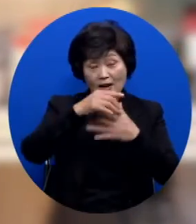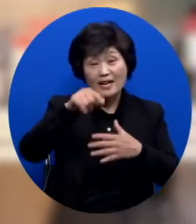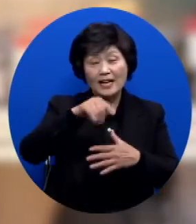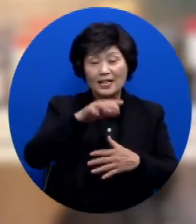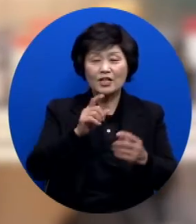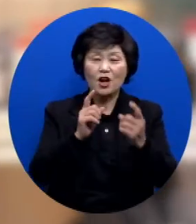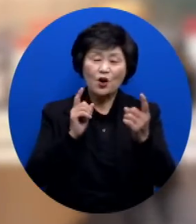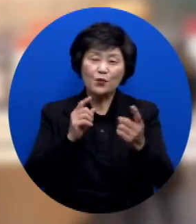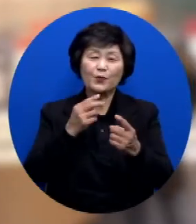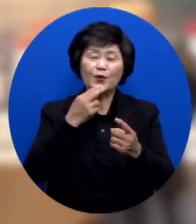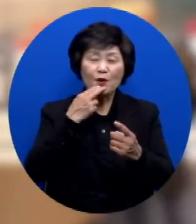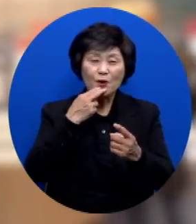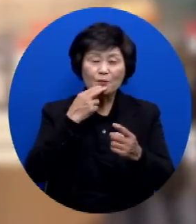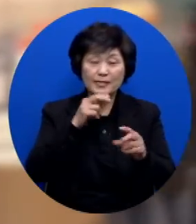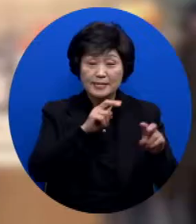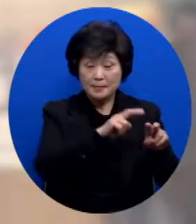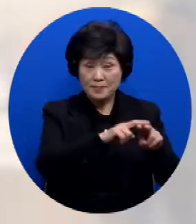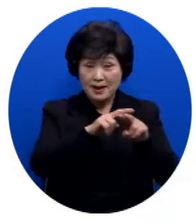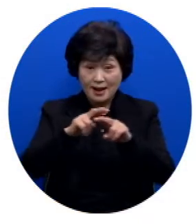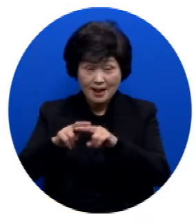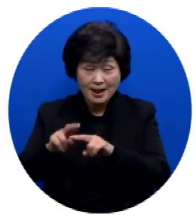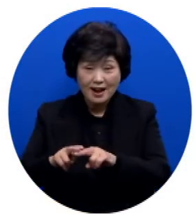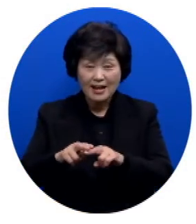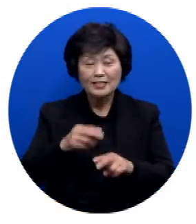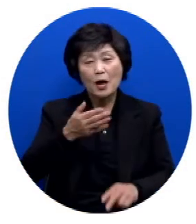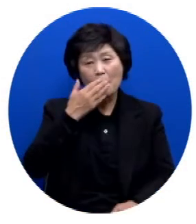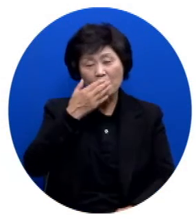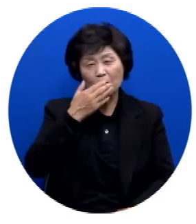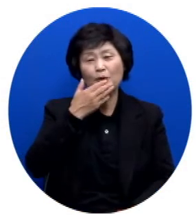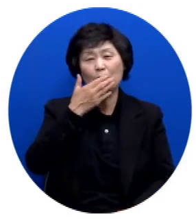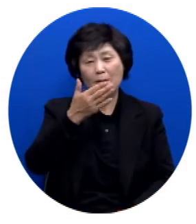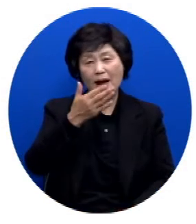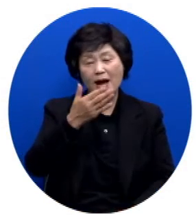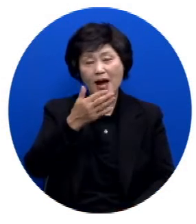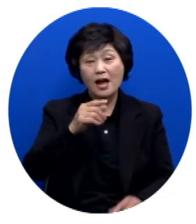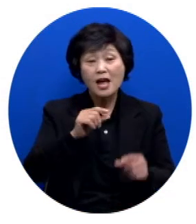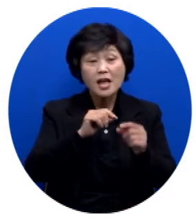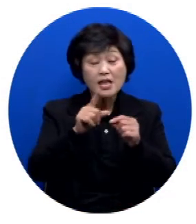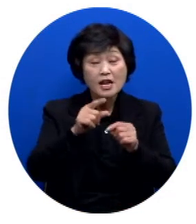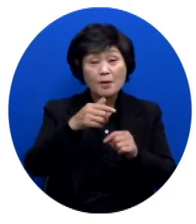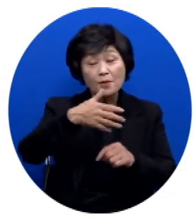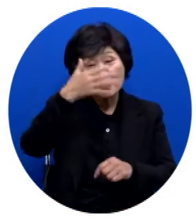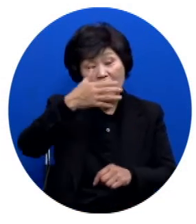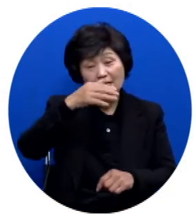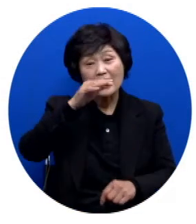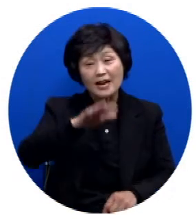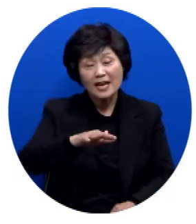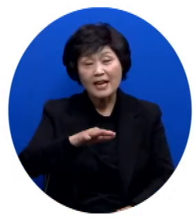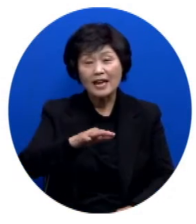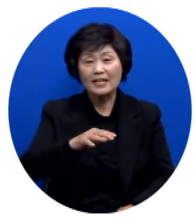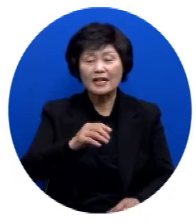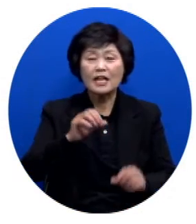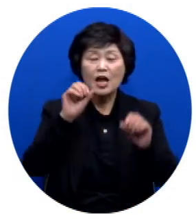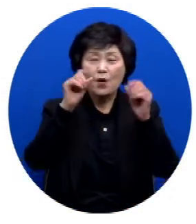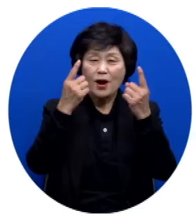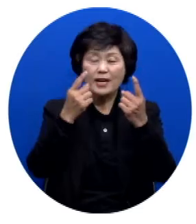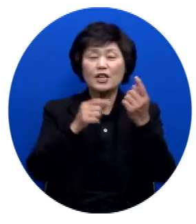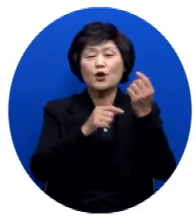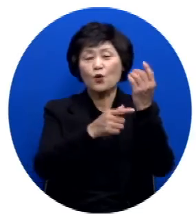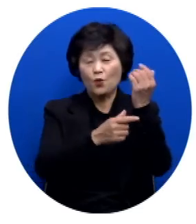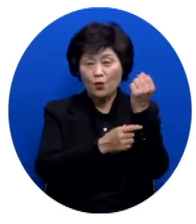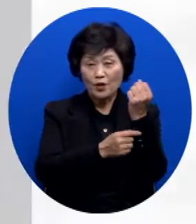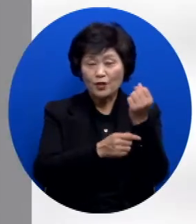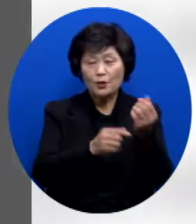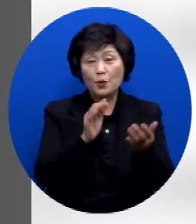관람과 음식물 섭취가 가능한데요. 일부 영화관은 백신 패스관을 운영하거나 할인권을 배포하는 등